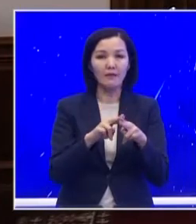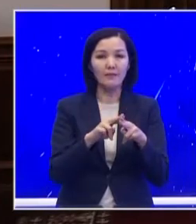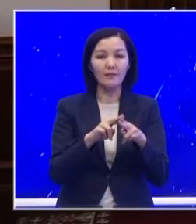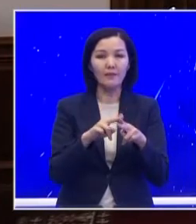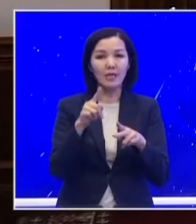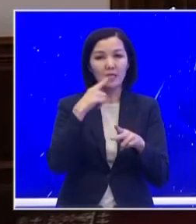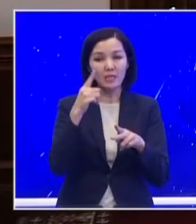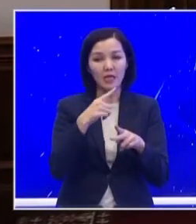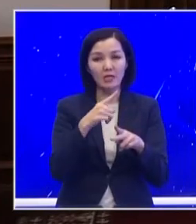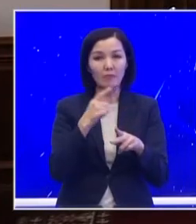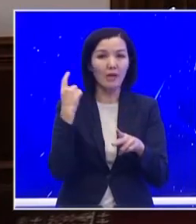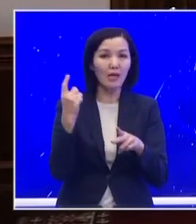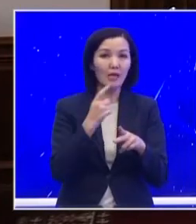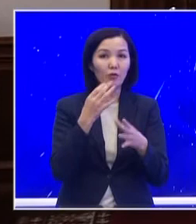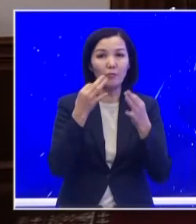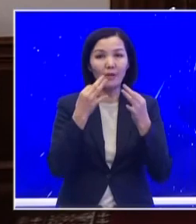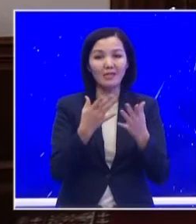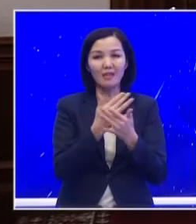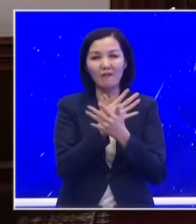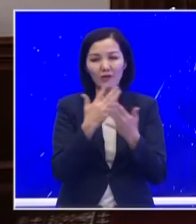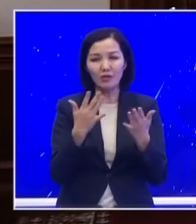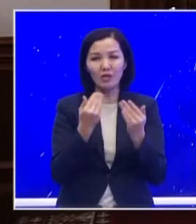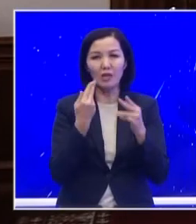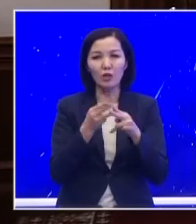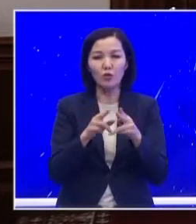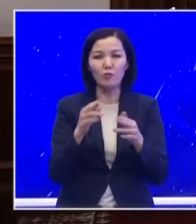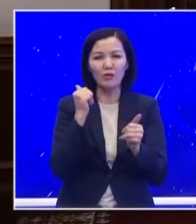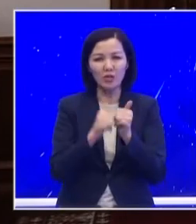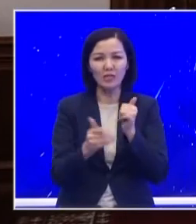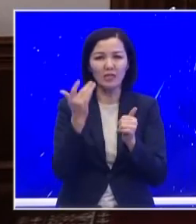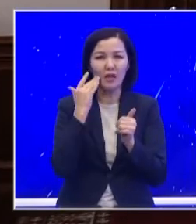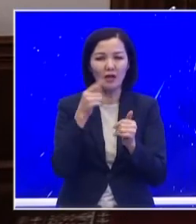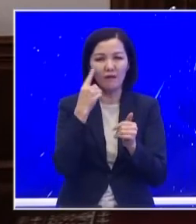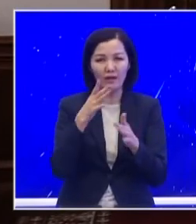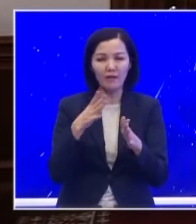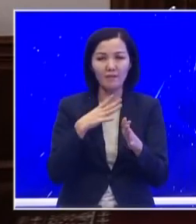скажем так, экономика простых вещей, о которой мы сегодня часто говорим,